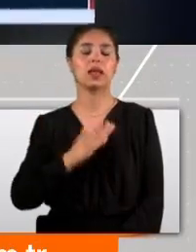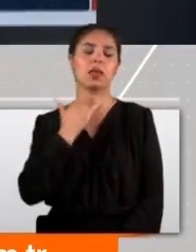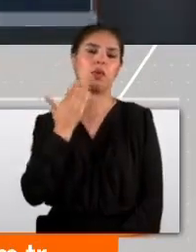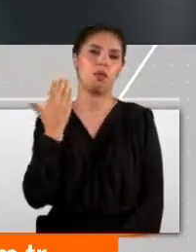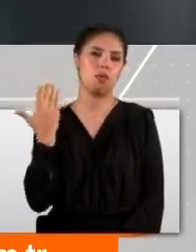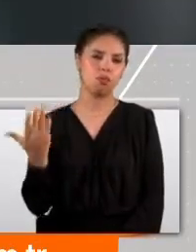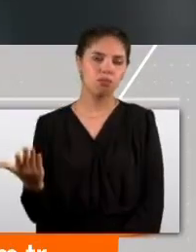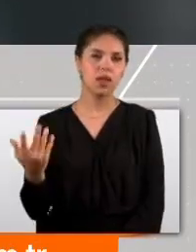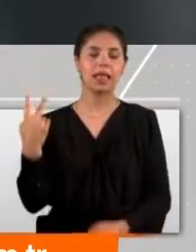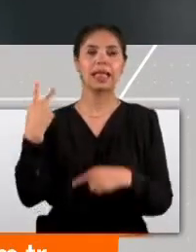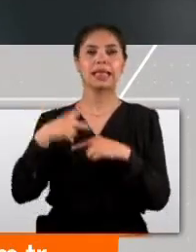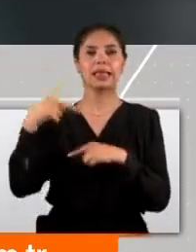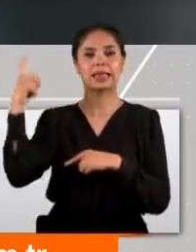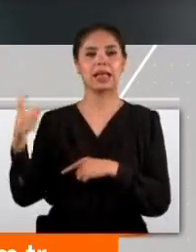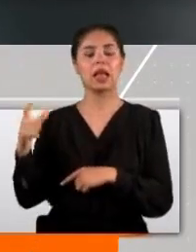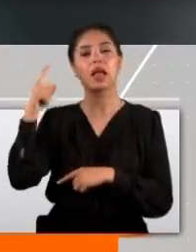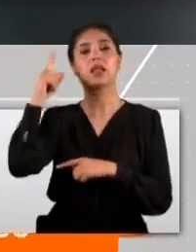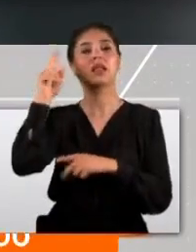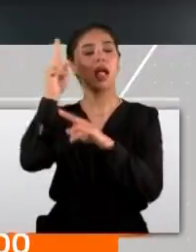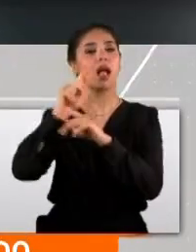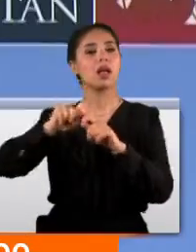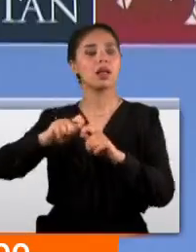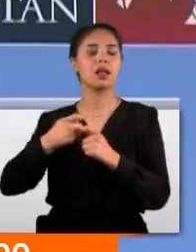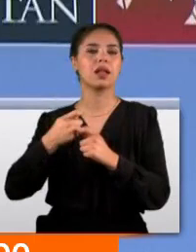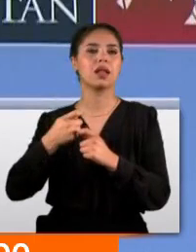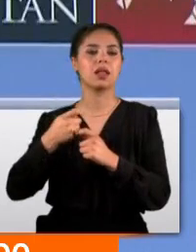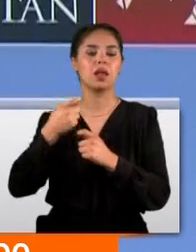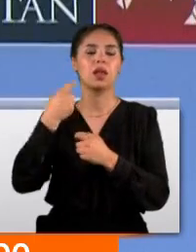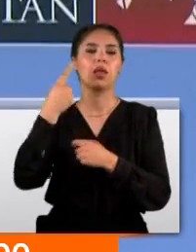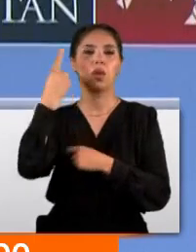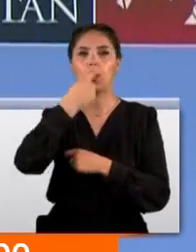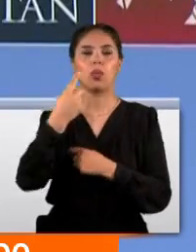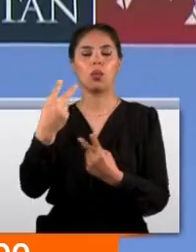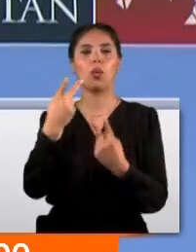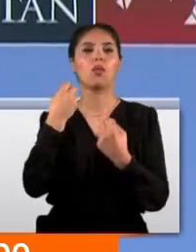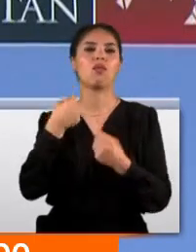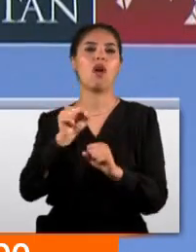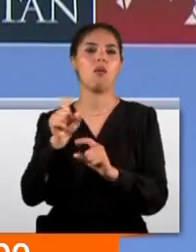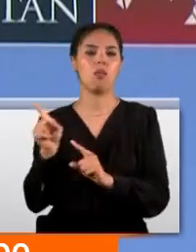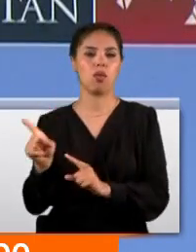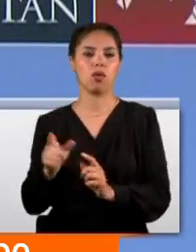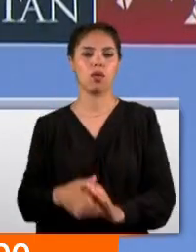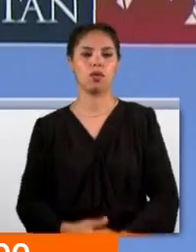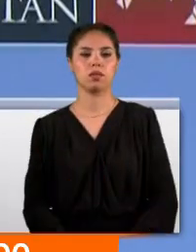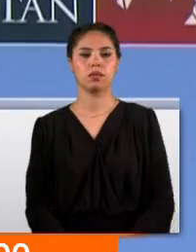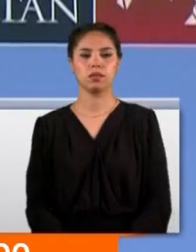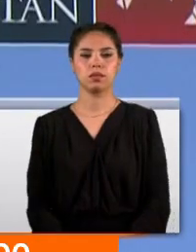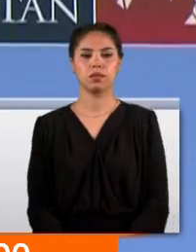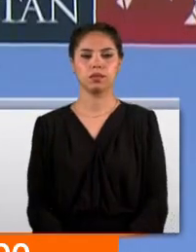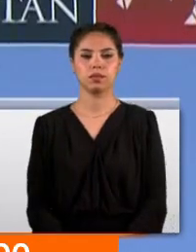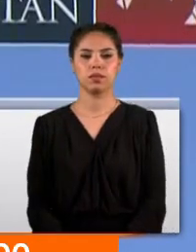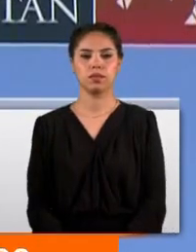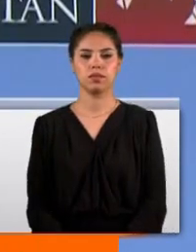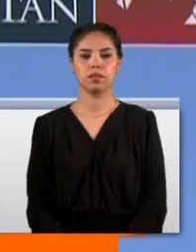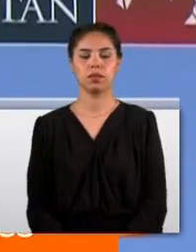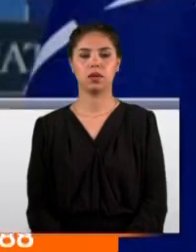zirveden ancak Zelenskiy hayal kırıklığını belli etmemeye çalıştı. About F-16, it's also to me, you address me, question